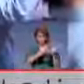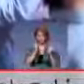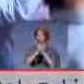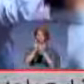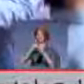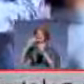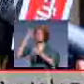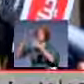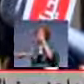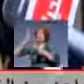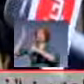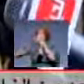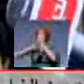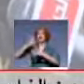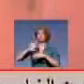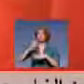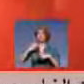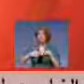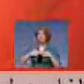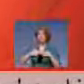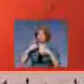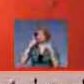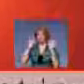انتوا ولعتوا فيه، هو ما كانش في حد في البيت.